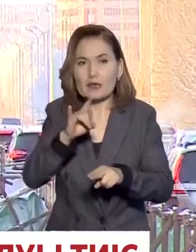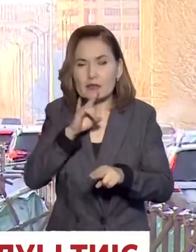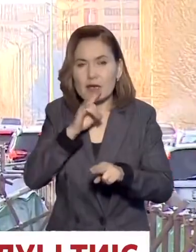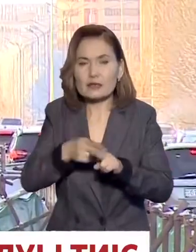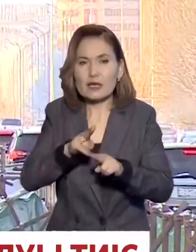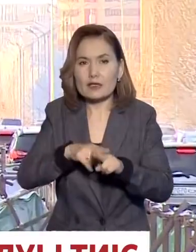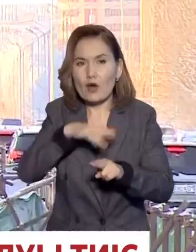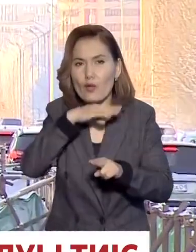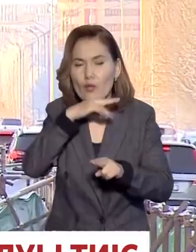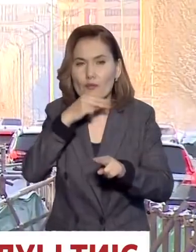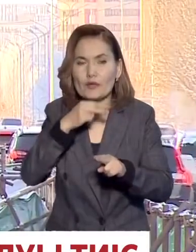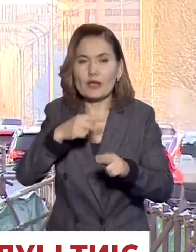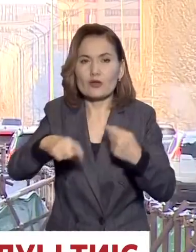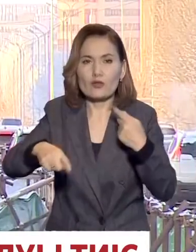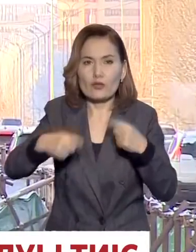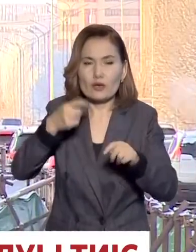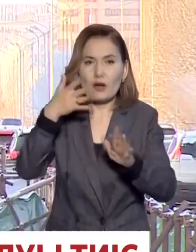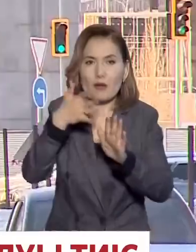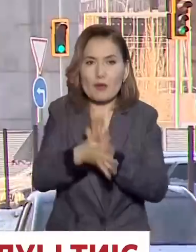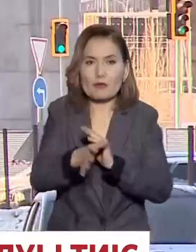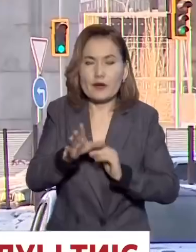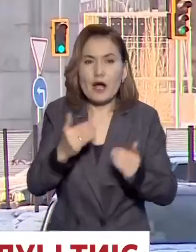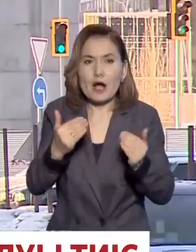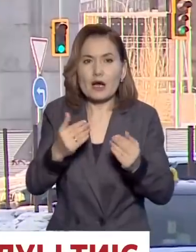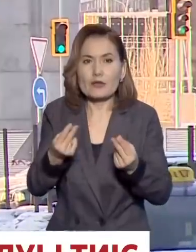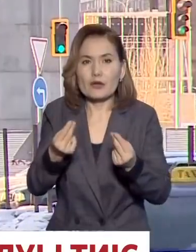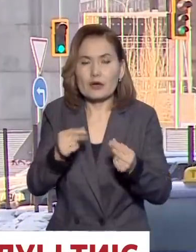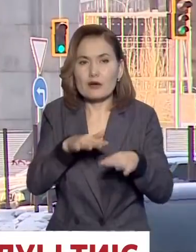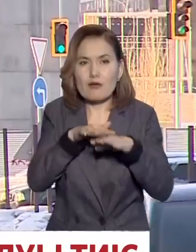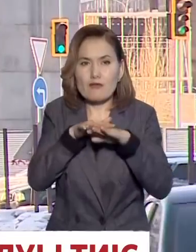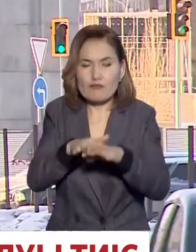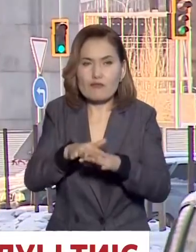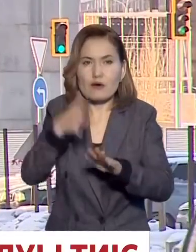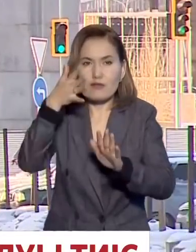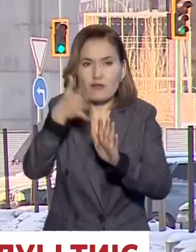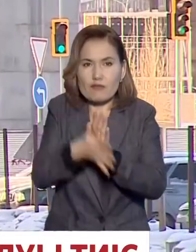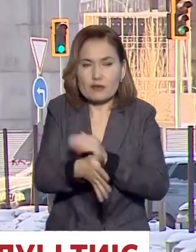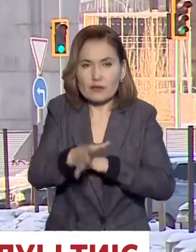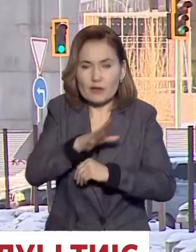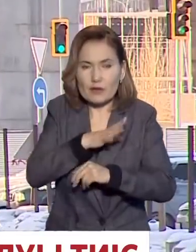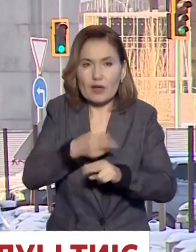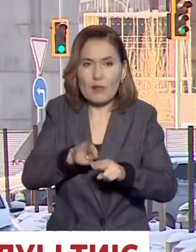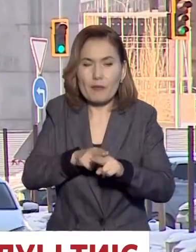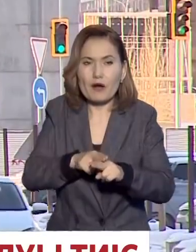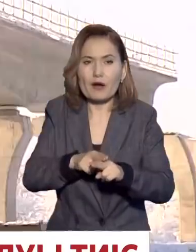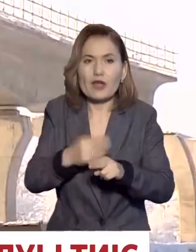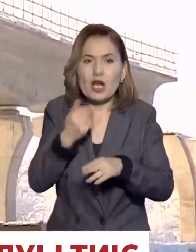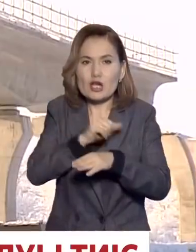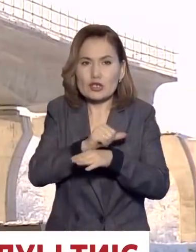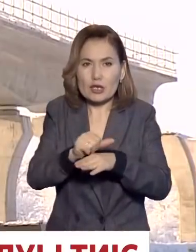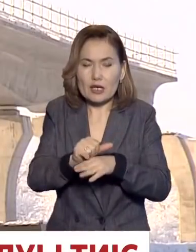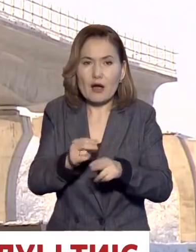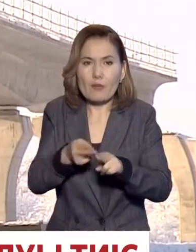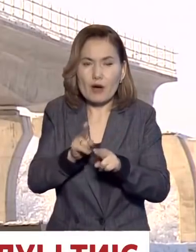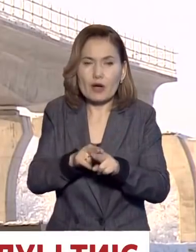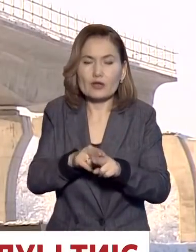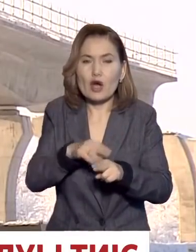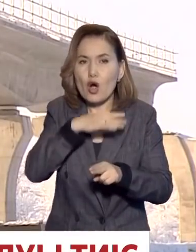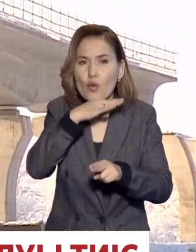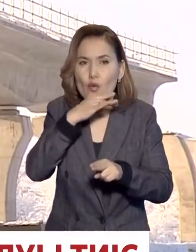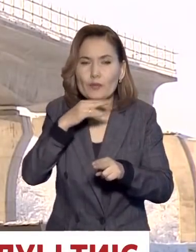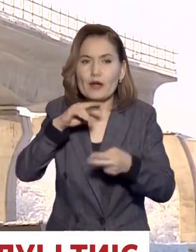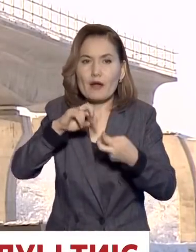келтіретін күрделі мәселеге айналды. Қазірдің өзінде қомақты қаражат игерілді, несиелер таратылды, шетелдік серіктестер алдында